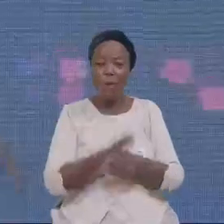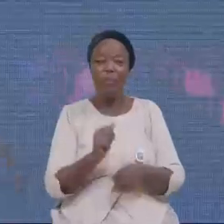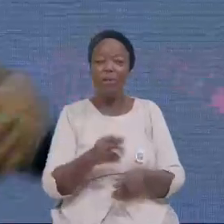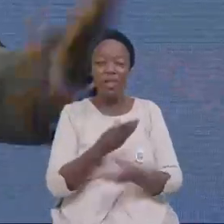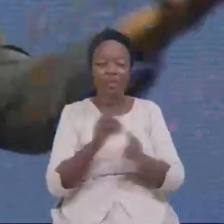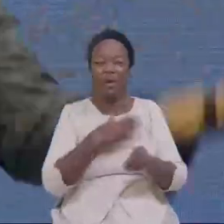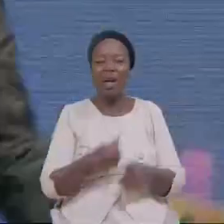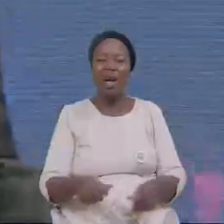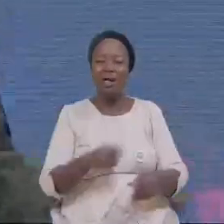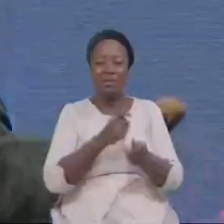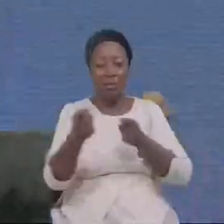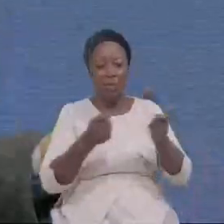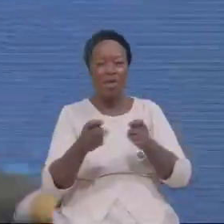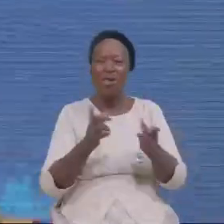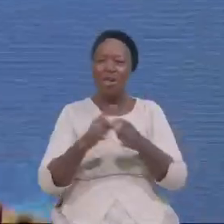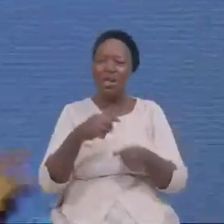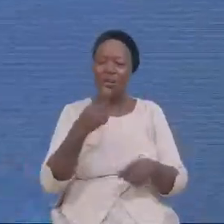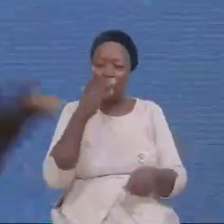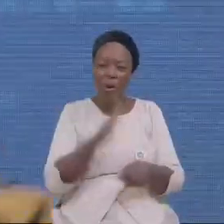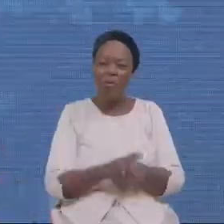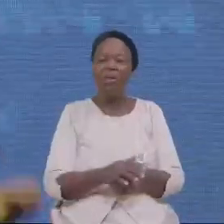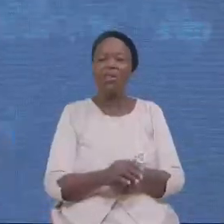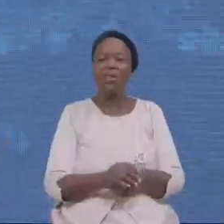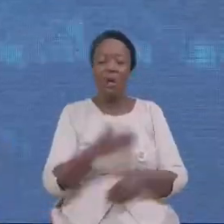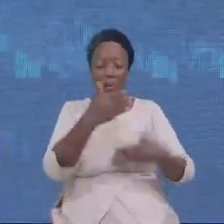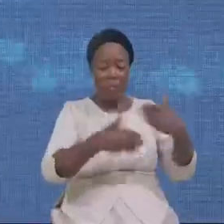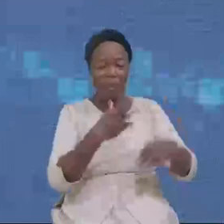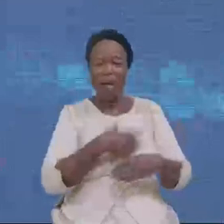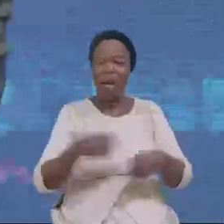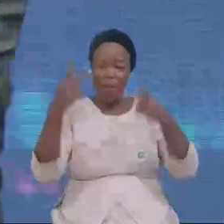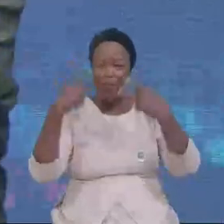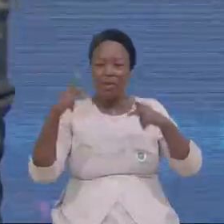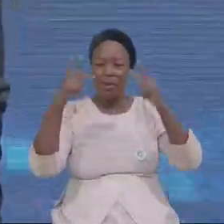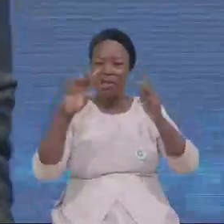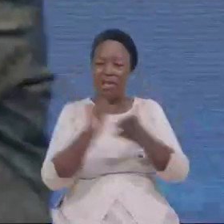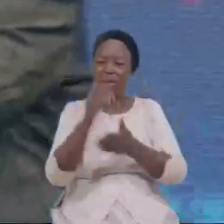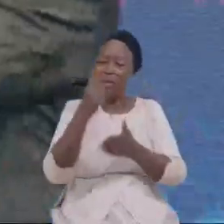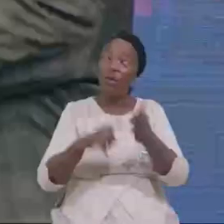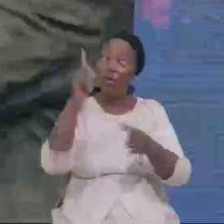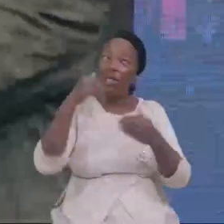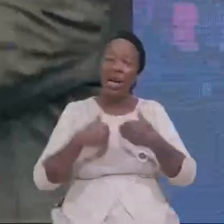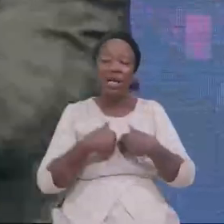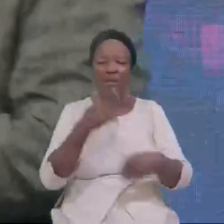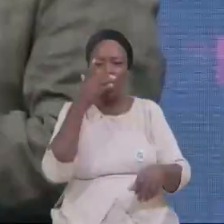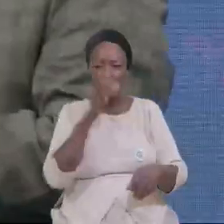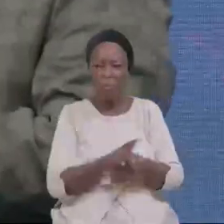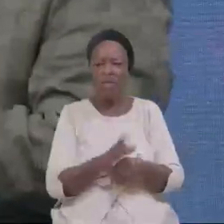qu'il promet, il a promis le progrès et la prospérité, ce qu'il a promis, il a promis